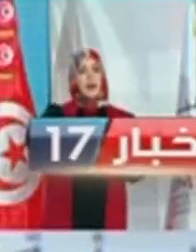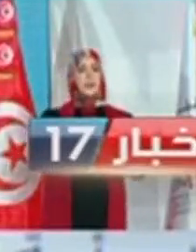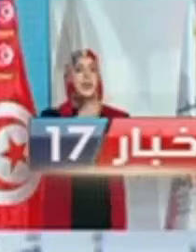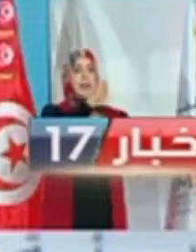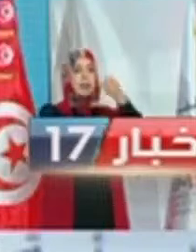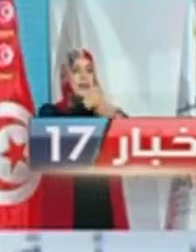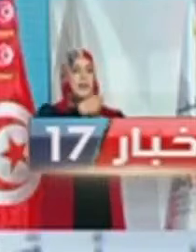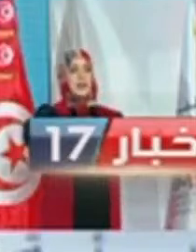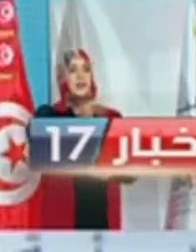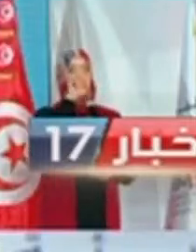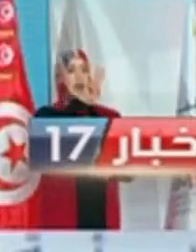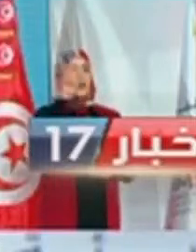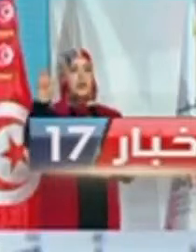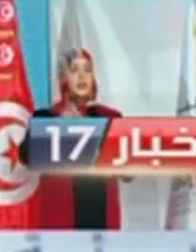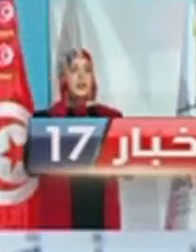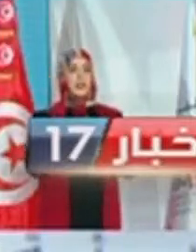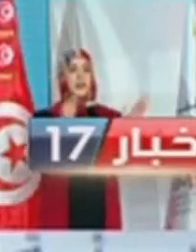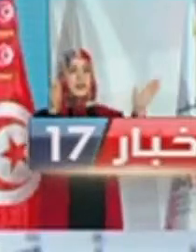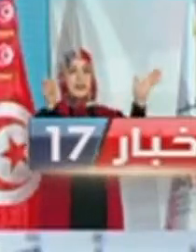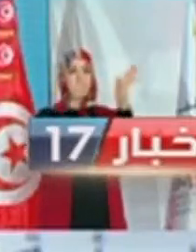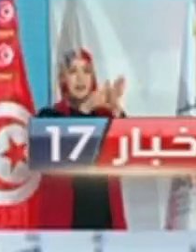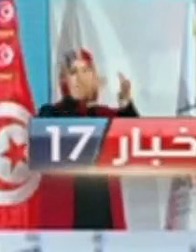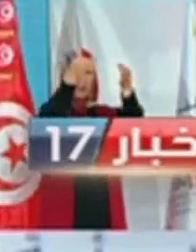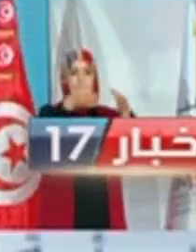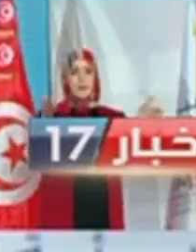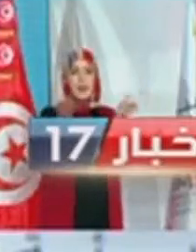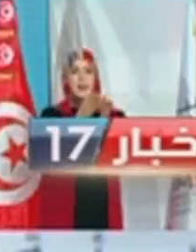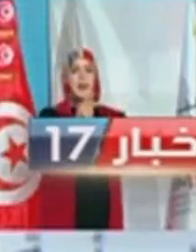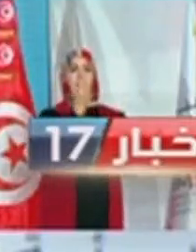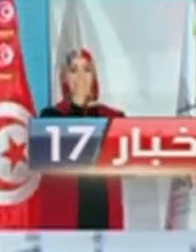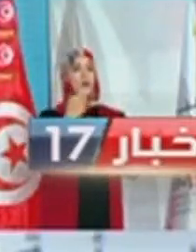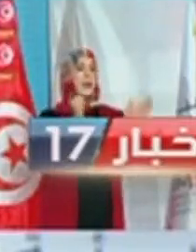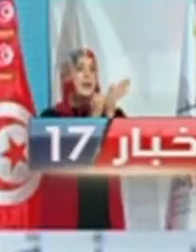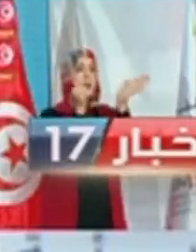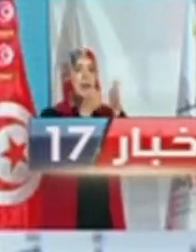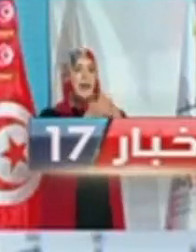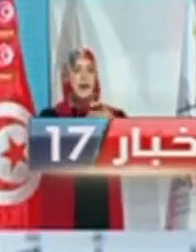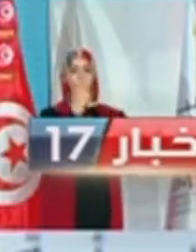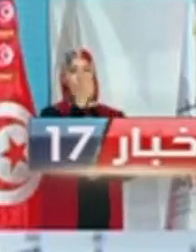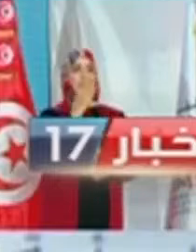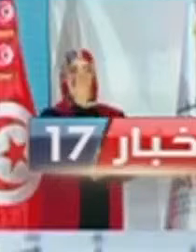لسنة 2022 في أجل أقصاه يوم الأربعاء